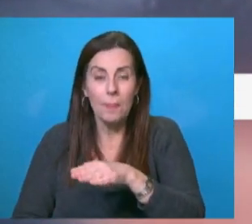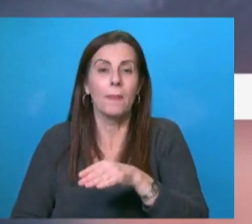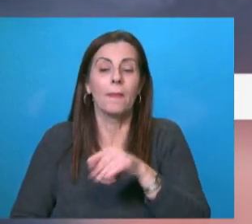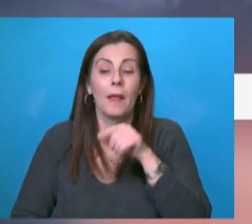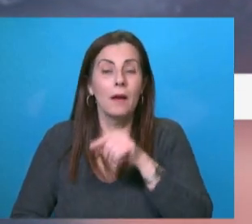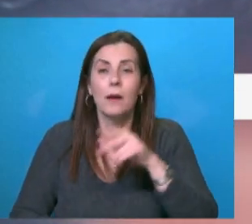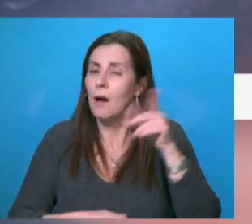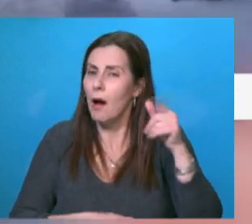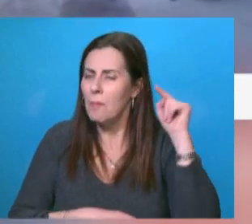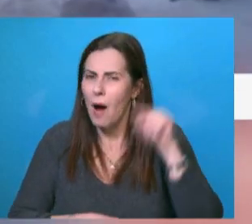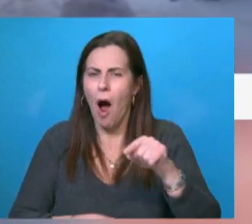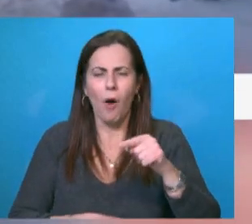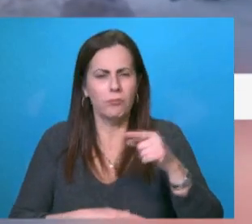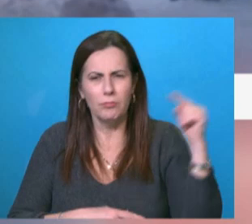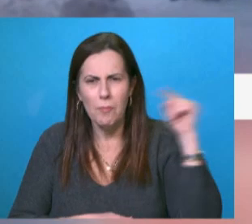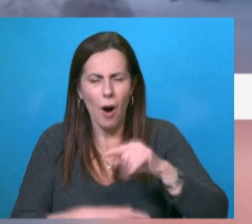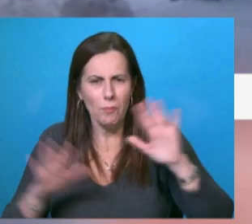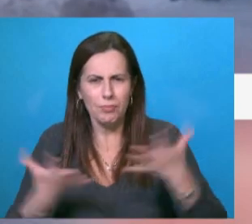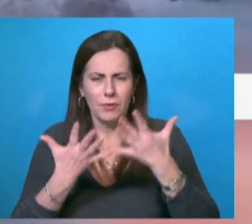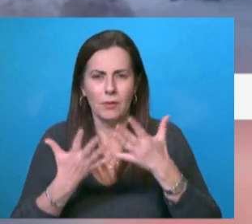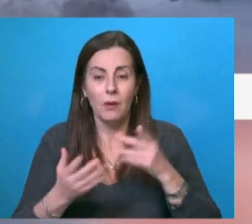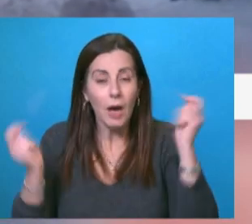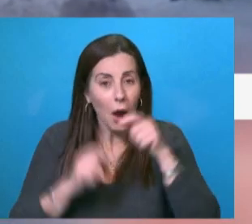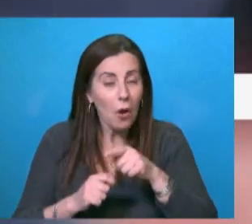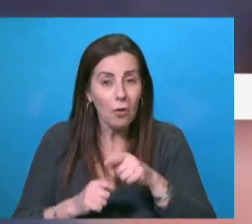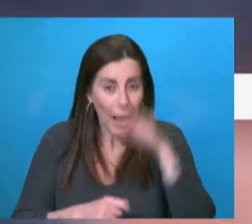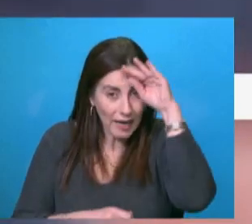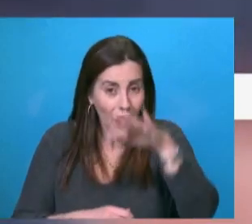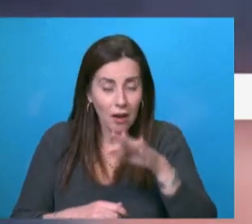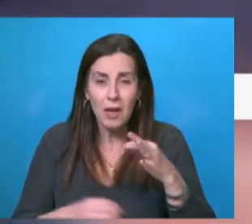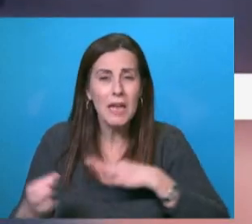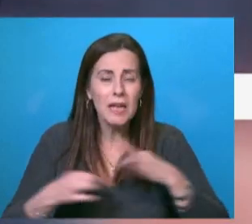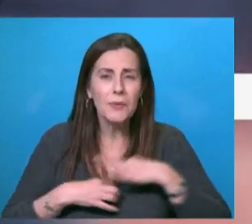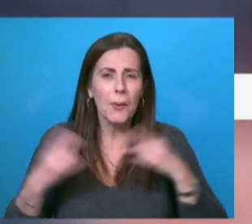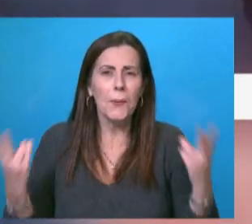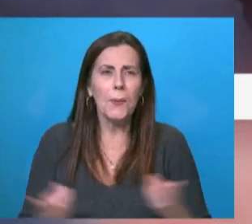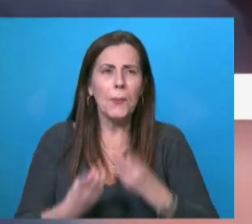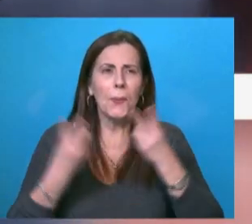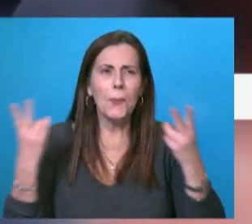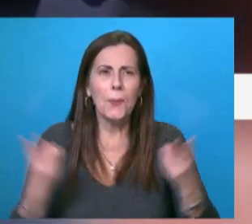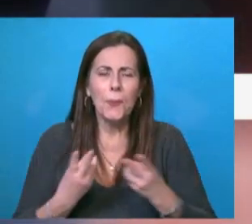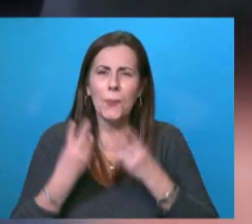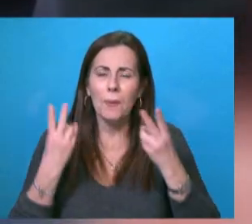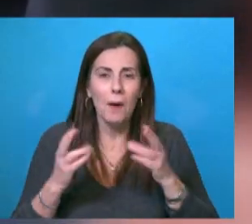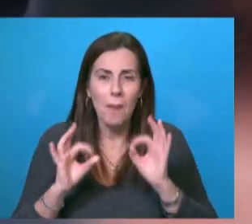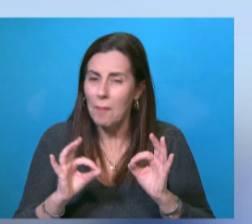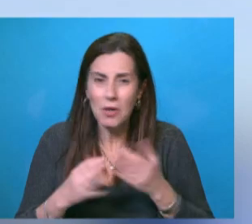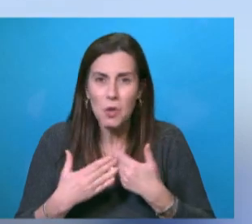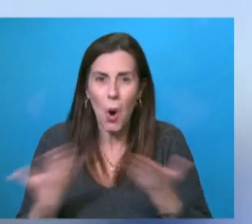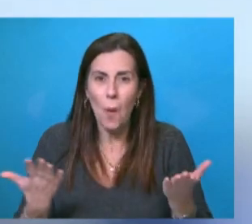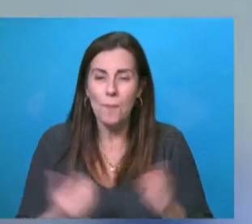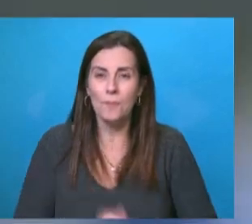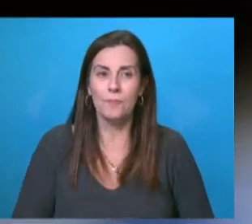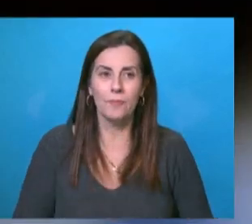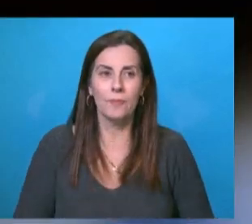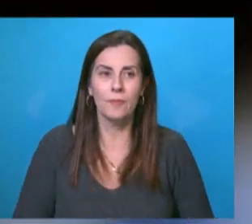של מחלצים הוקפצו למקום והופתעו לגלות שסינג נפצע רק ברגלו ובאורך לא ממש רציני. It's a technical